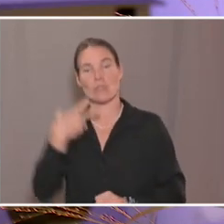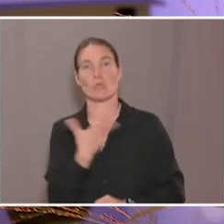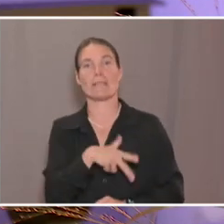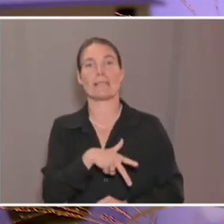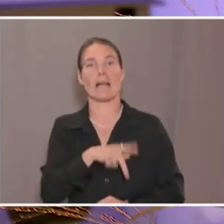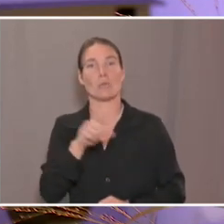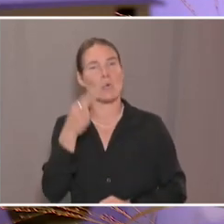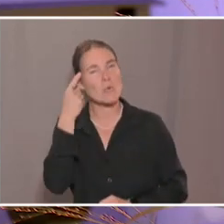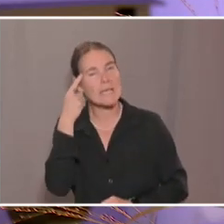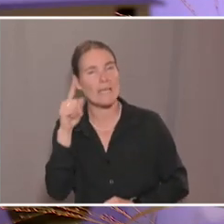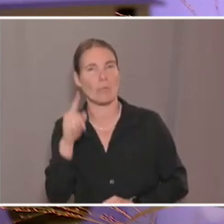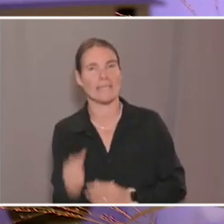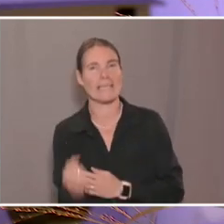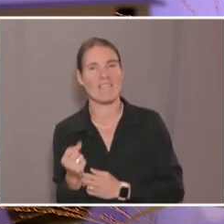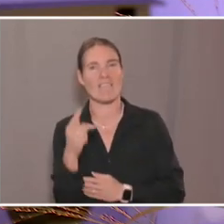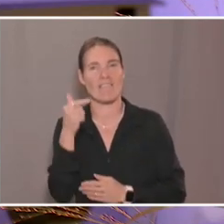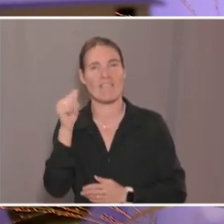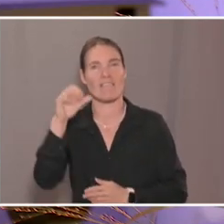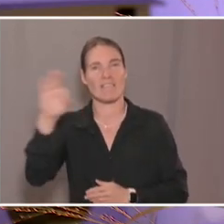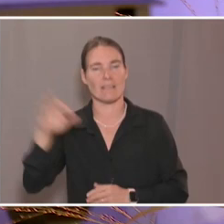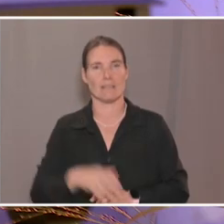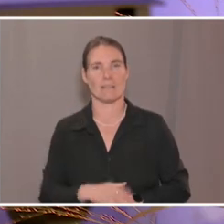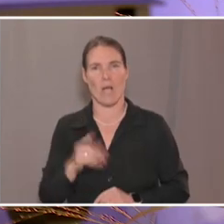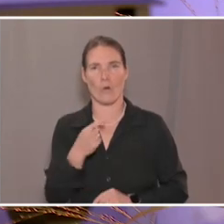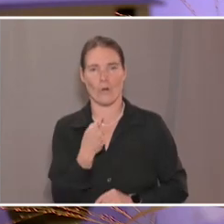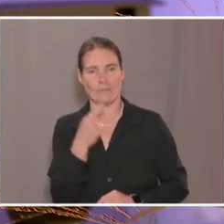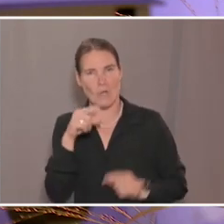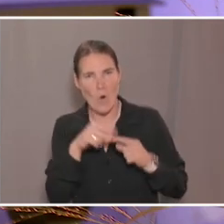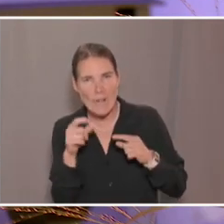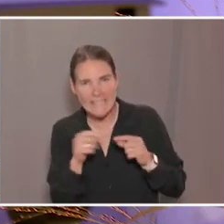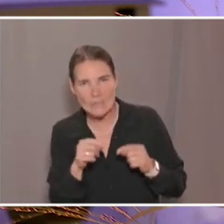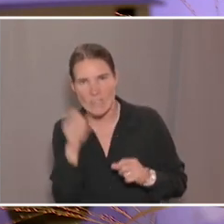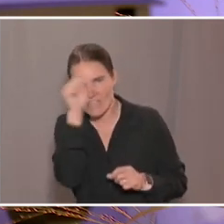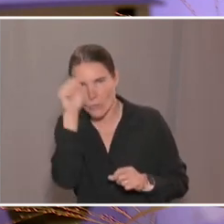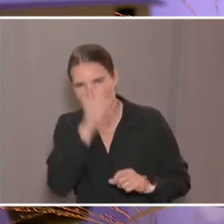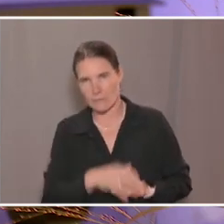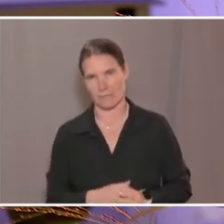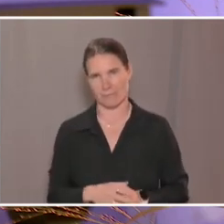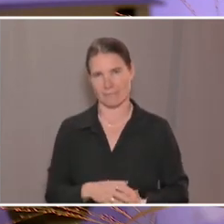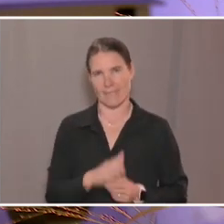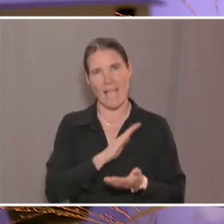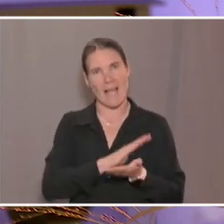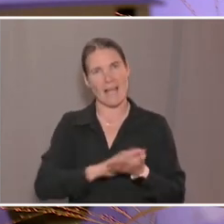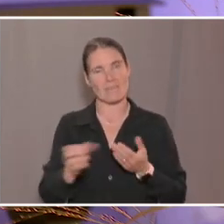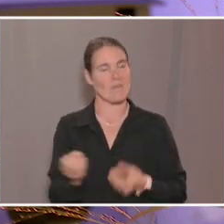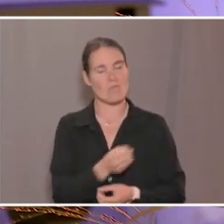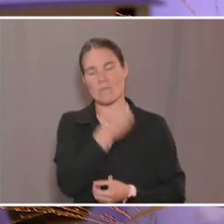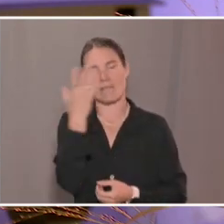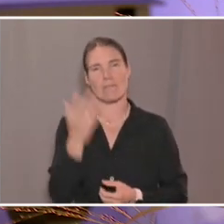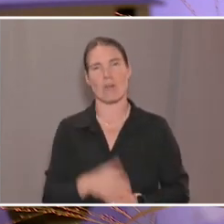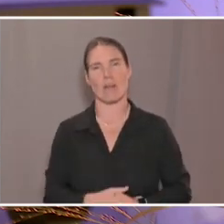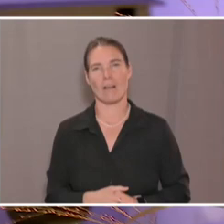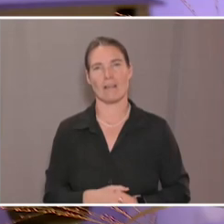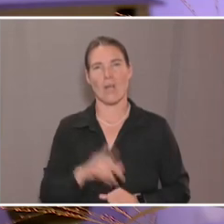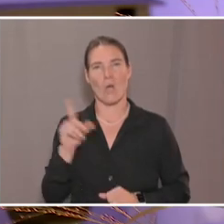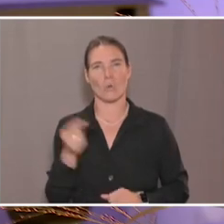und unglaublich tough. Ihr seid aber auch ulkig und verrückt, einfach wundervoll